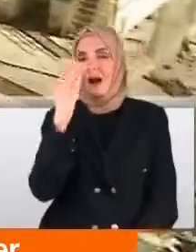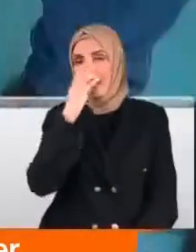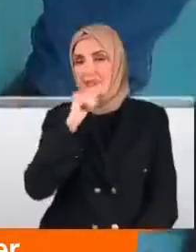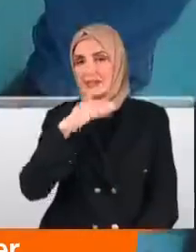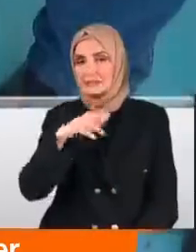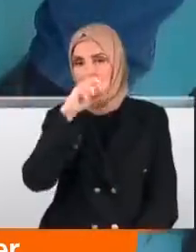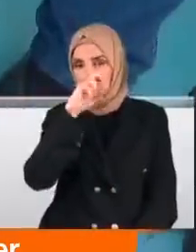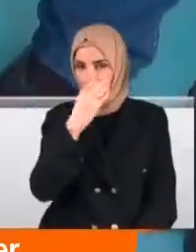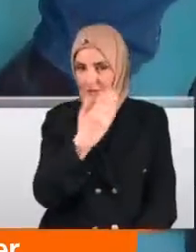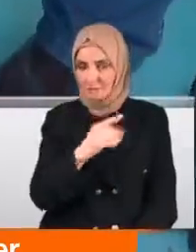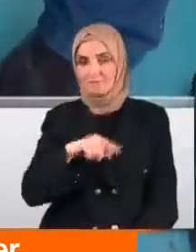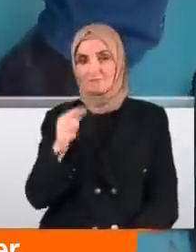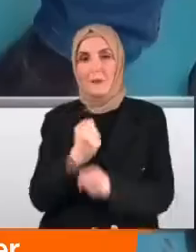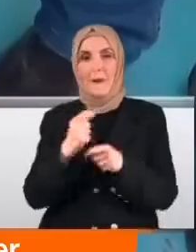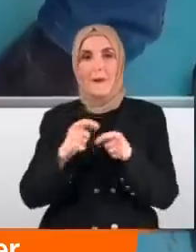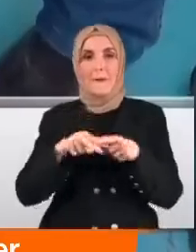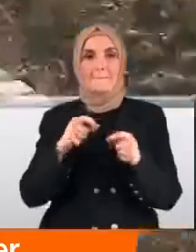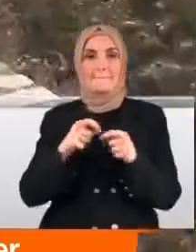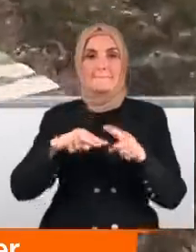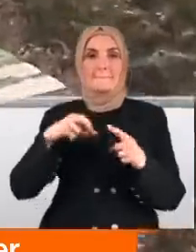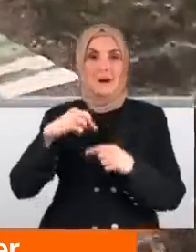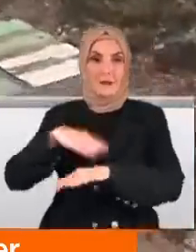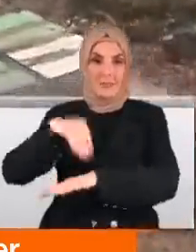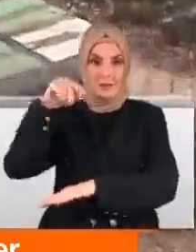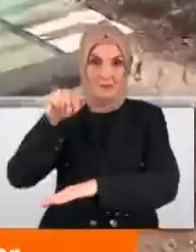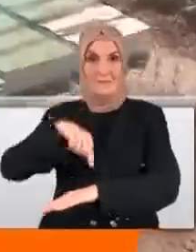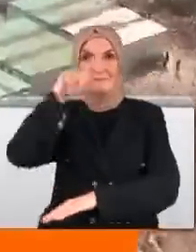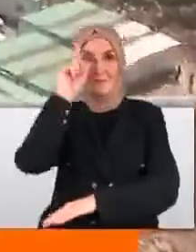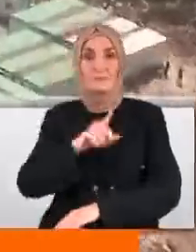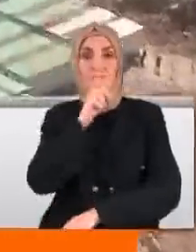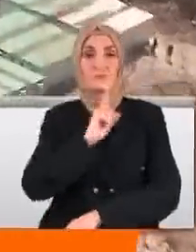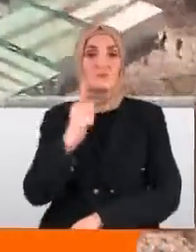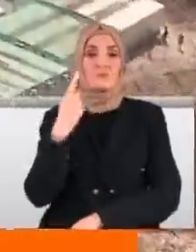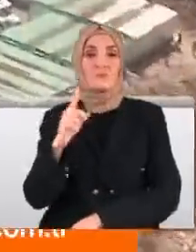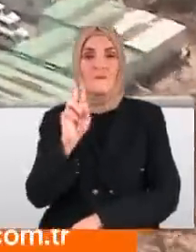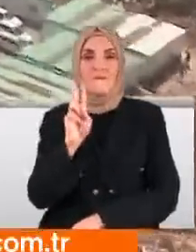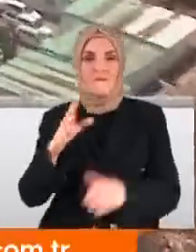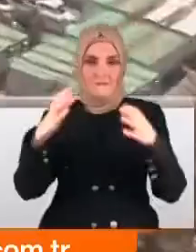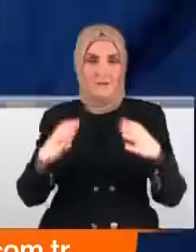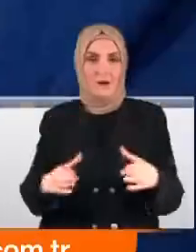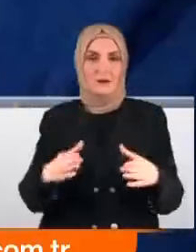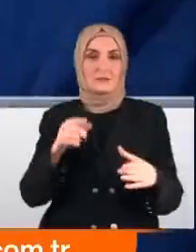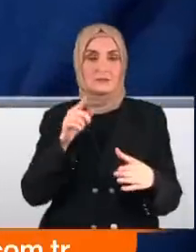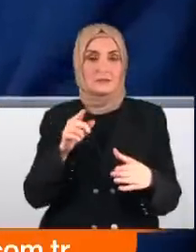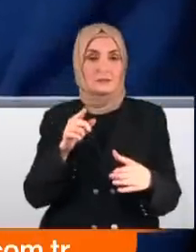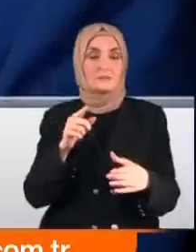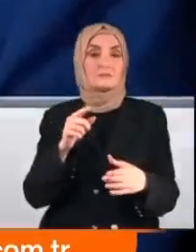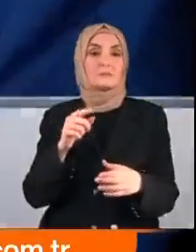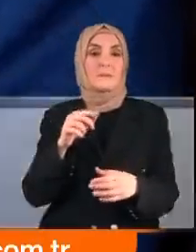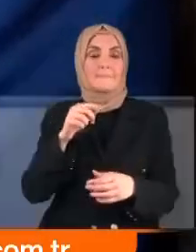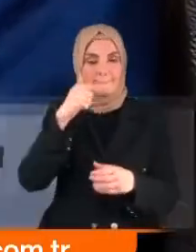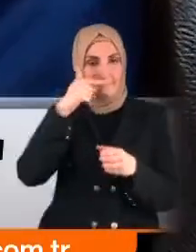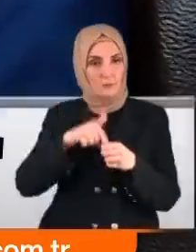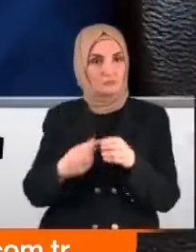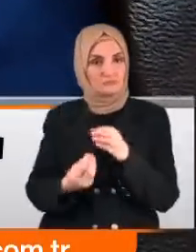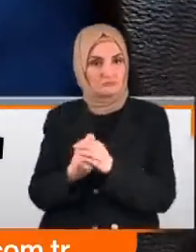varil üretim kapasiteli petrol keşfinin ardından gözler bu kez Ordu ve Rize'ye kilitlendi. Şimdi inşallah burada